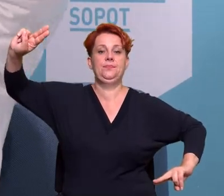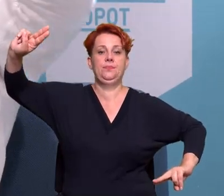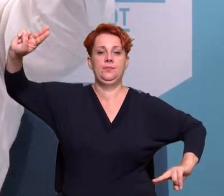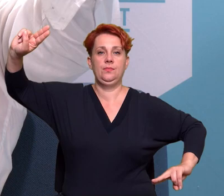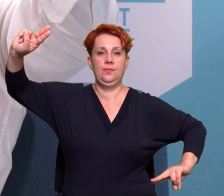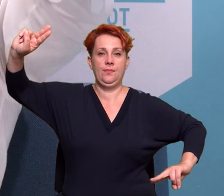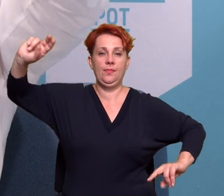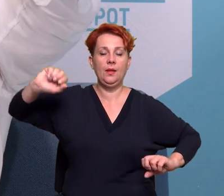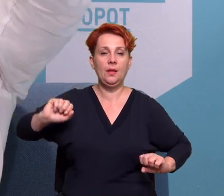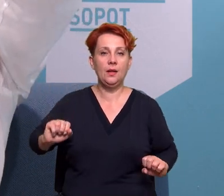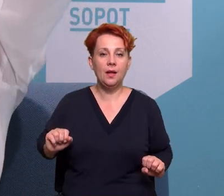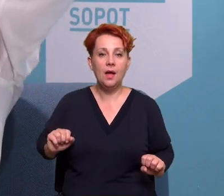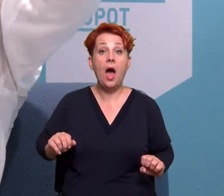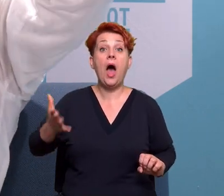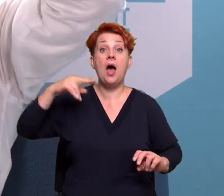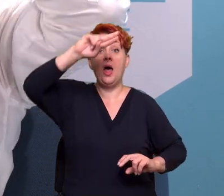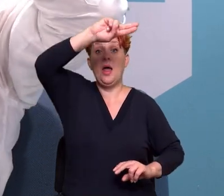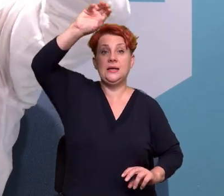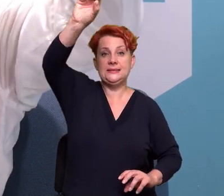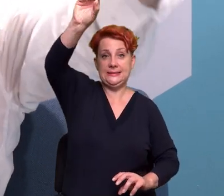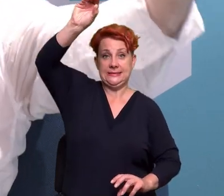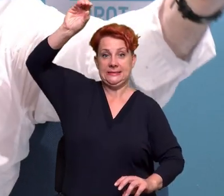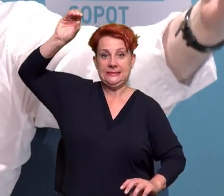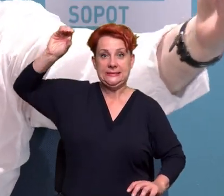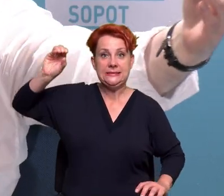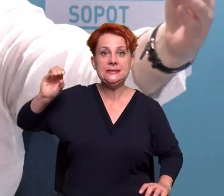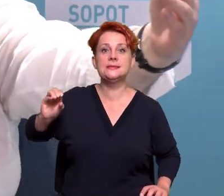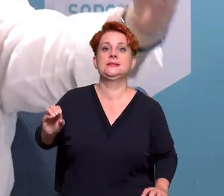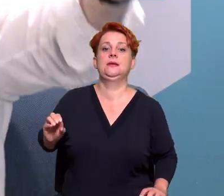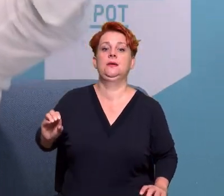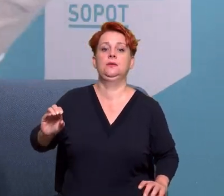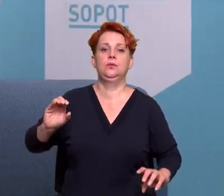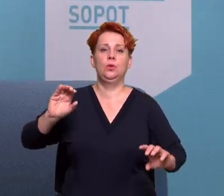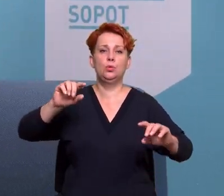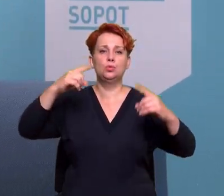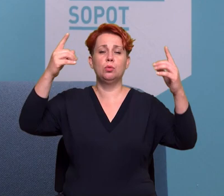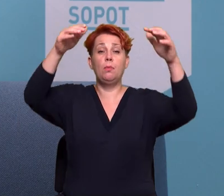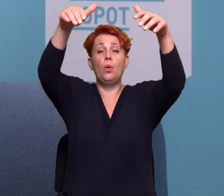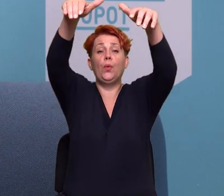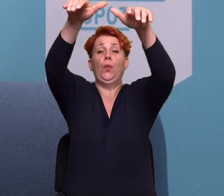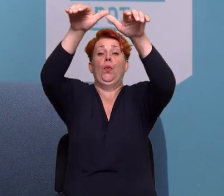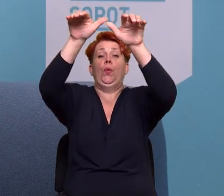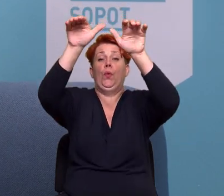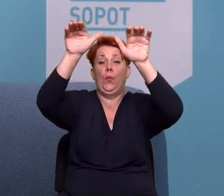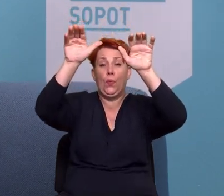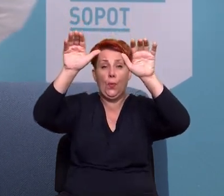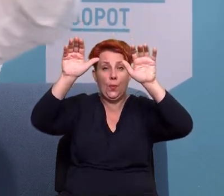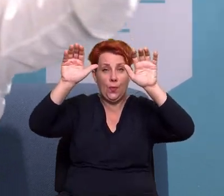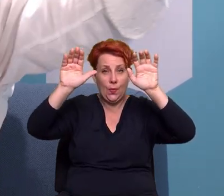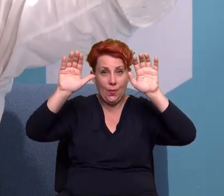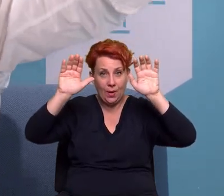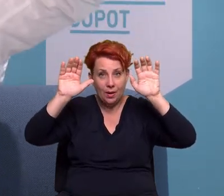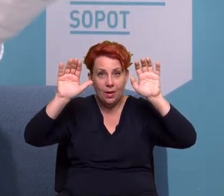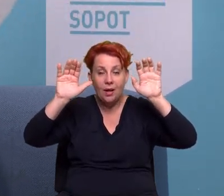Kiedyśmy odczepili ją pod szyfitem, ona tak się wspaniale odwinęła. Wiecie państwo,